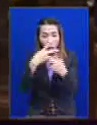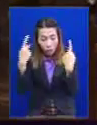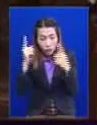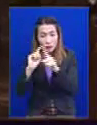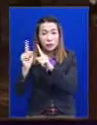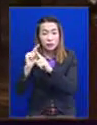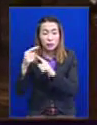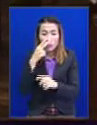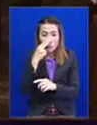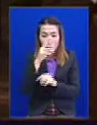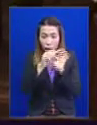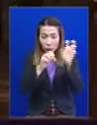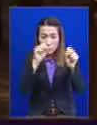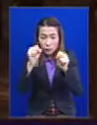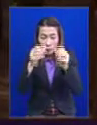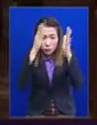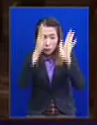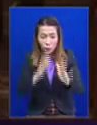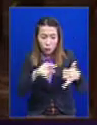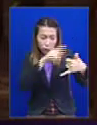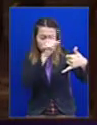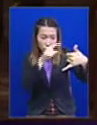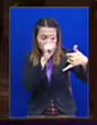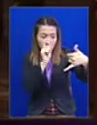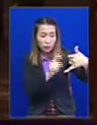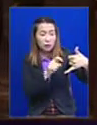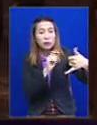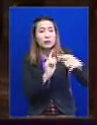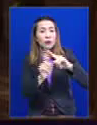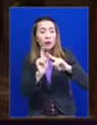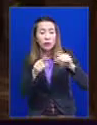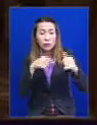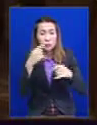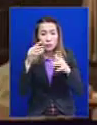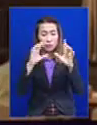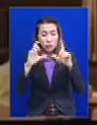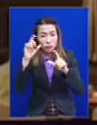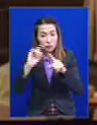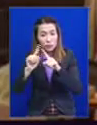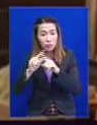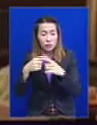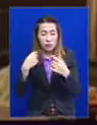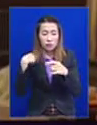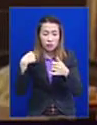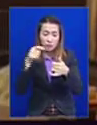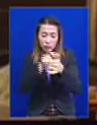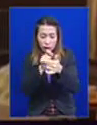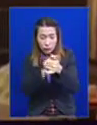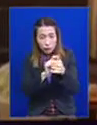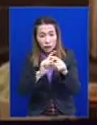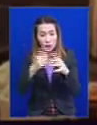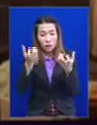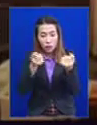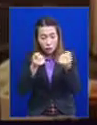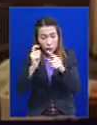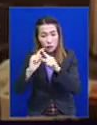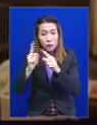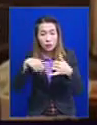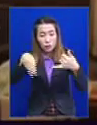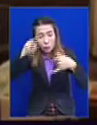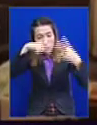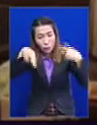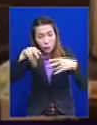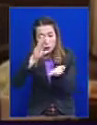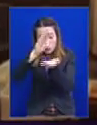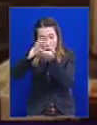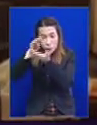รู้จักสังเกตและจดจำบุคคลต้องสงสัยจดจำจากทรงผมแว่นหมวกรอยสักรถสีอะไรและทะเบียนพร้อมจด